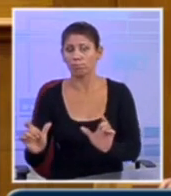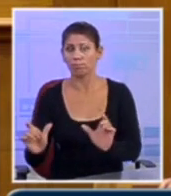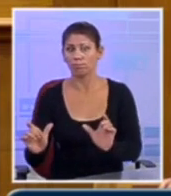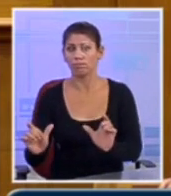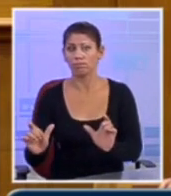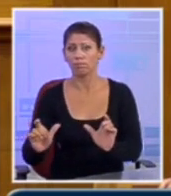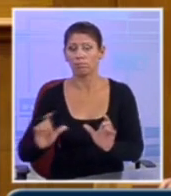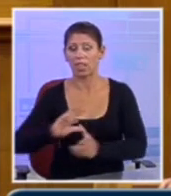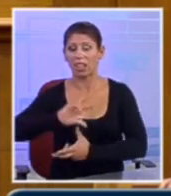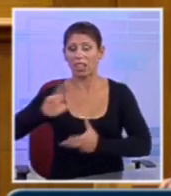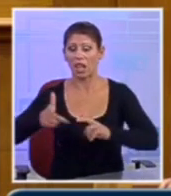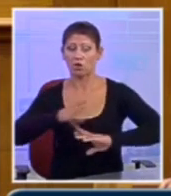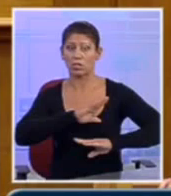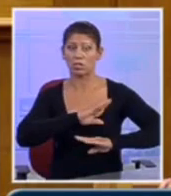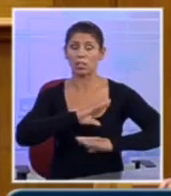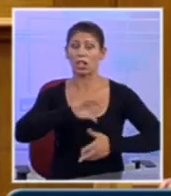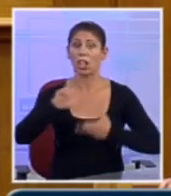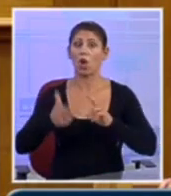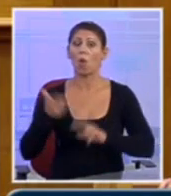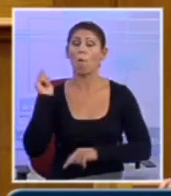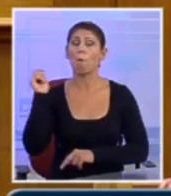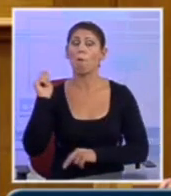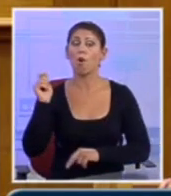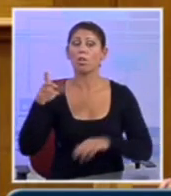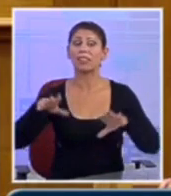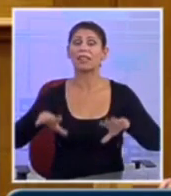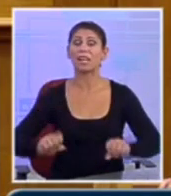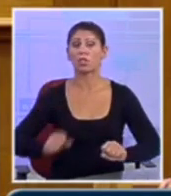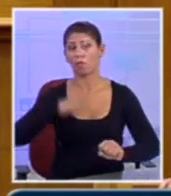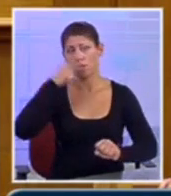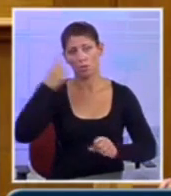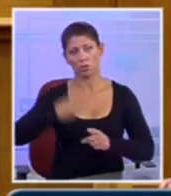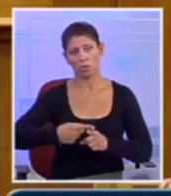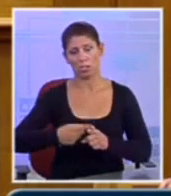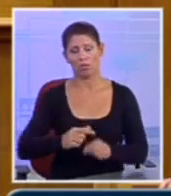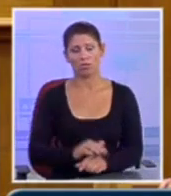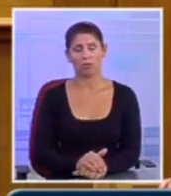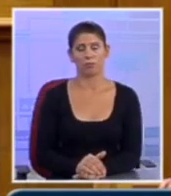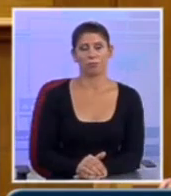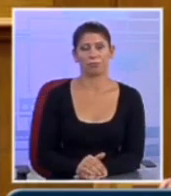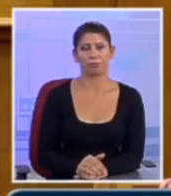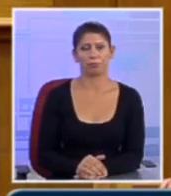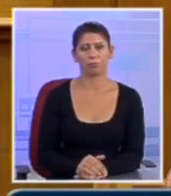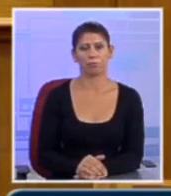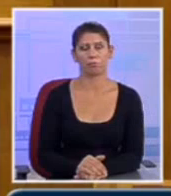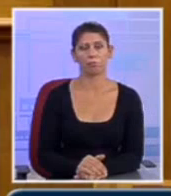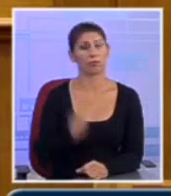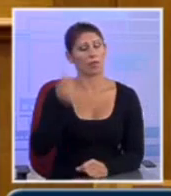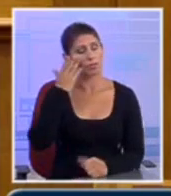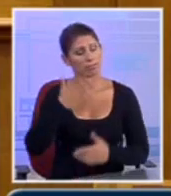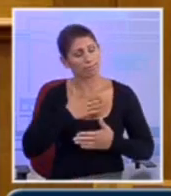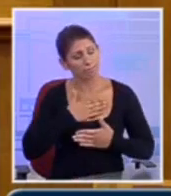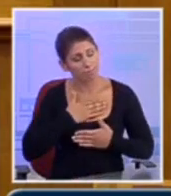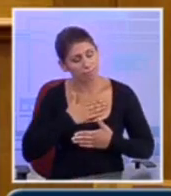των γεωστρατηγικών και γεωπολιτικών κυριαρχικών δικαιωμάτων της χώρας μας. Αξίζει η